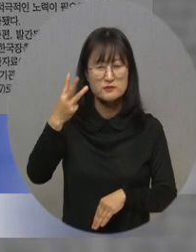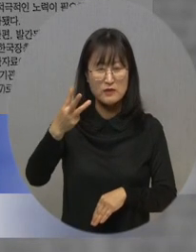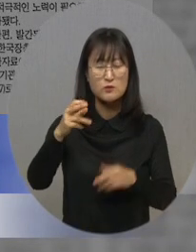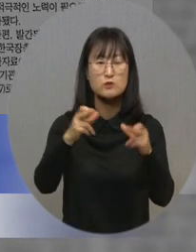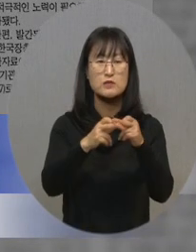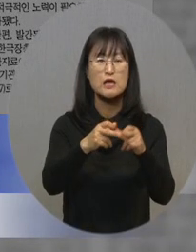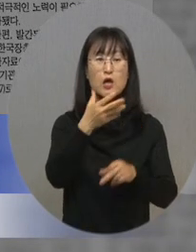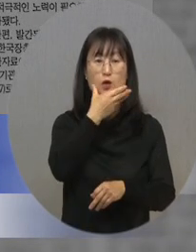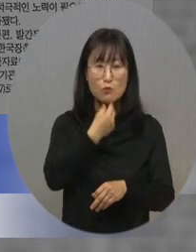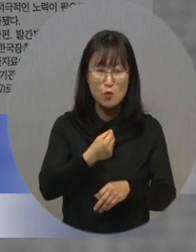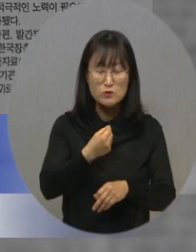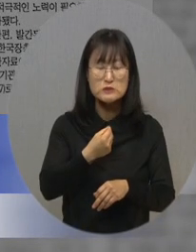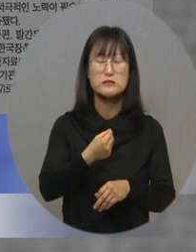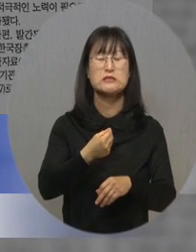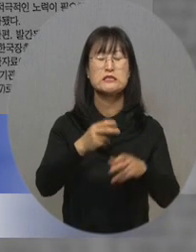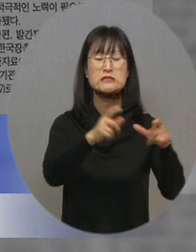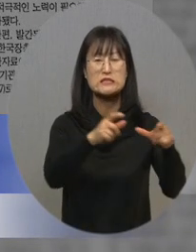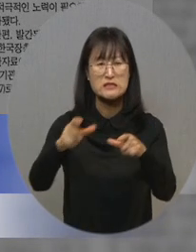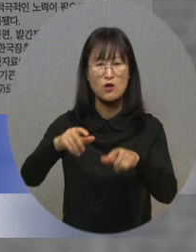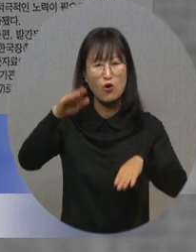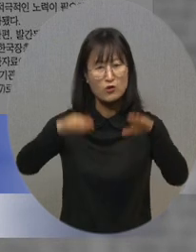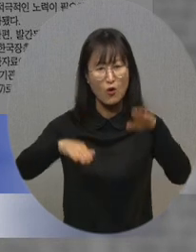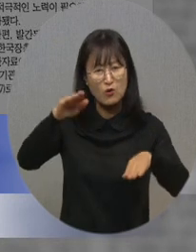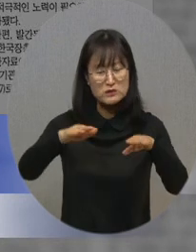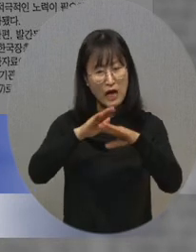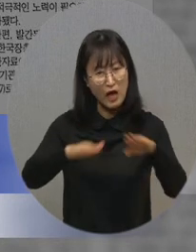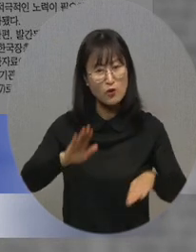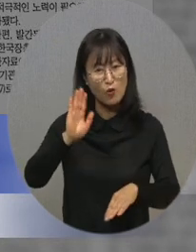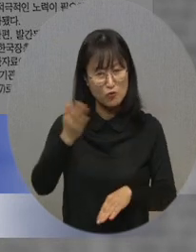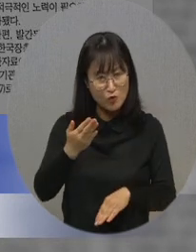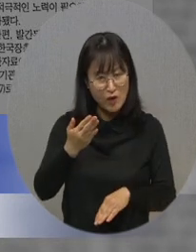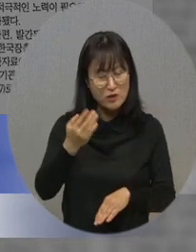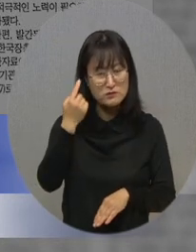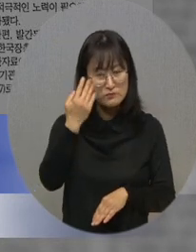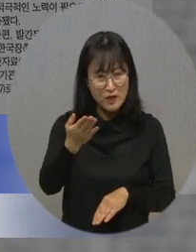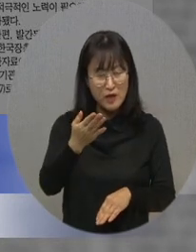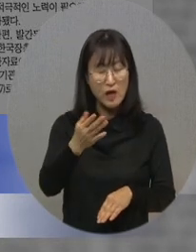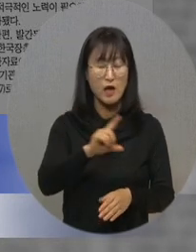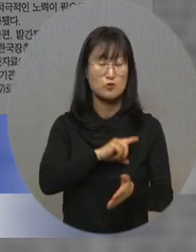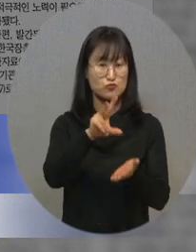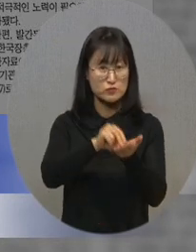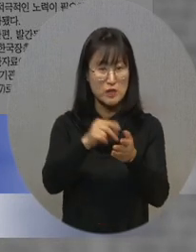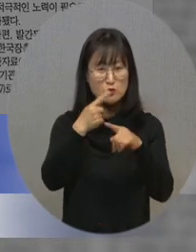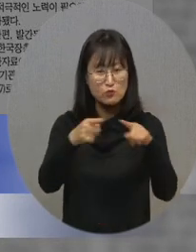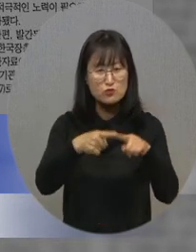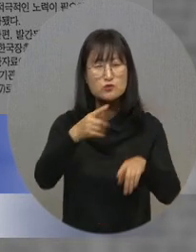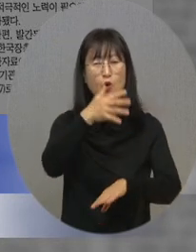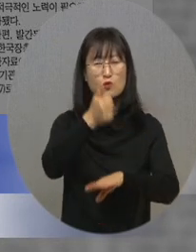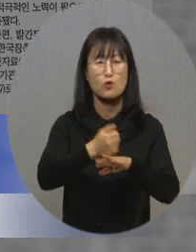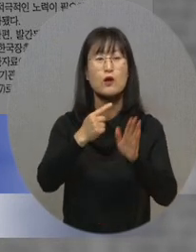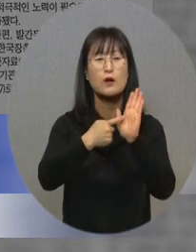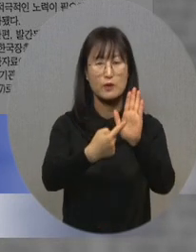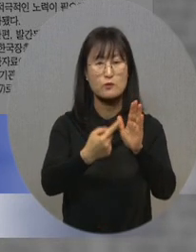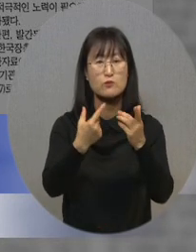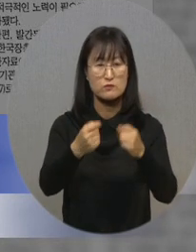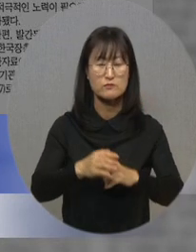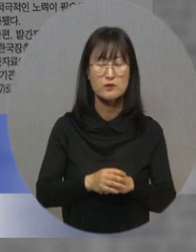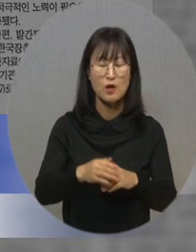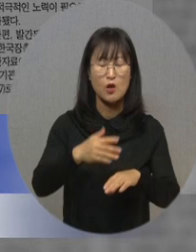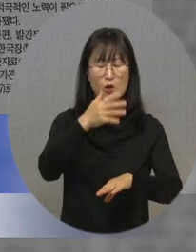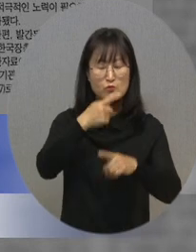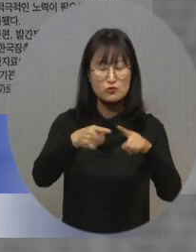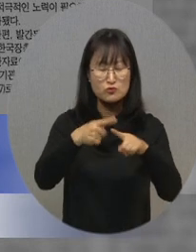수준과 지역간 격차는 해소됐을라는 주제로이 분석 결과가 발표된 건데요 분석